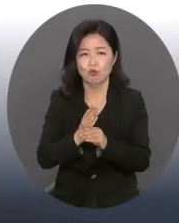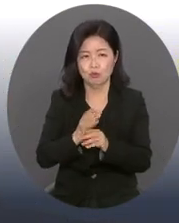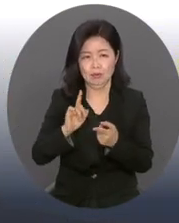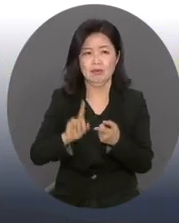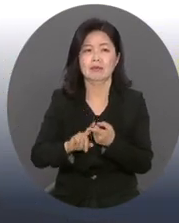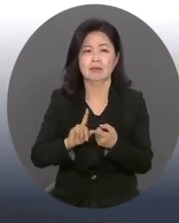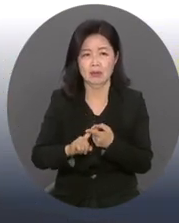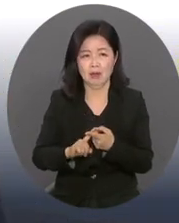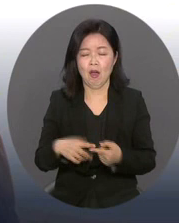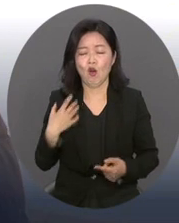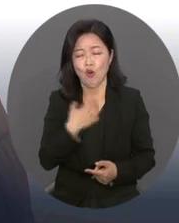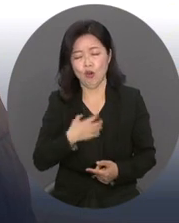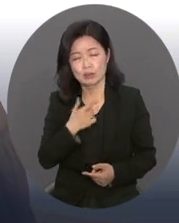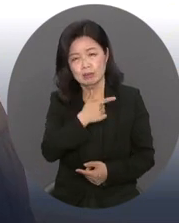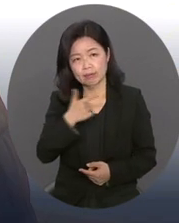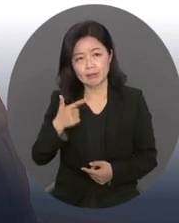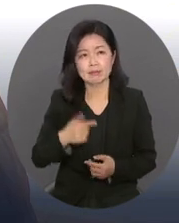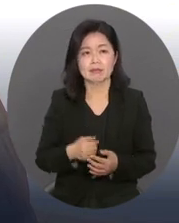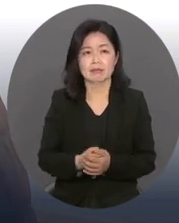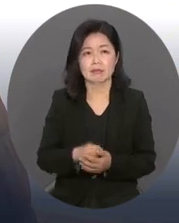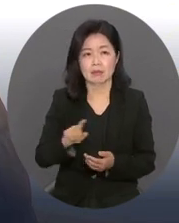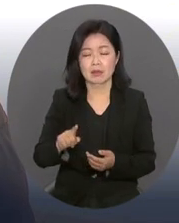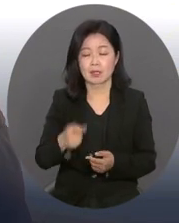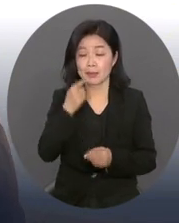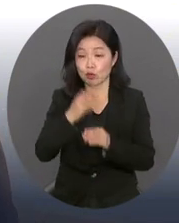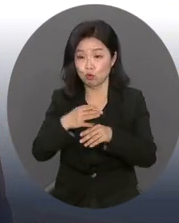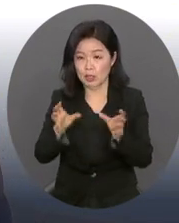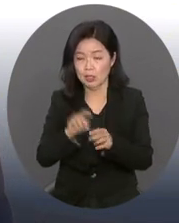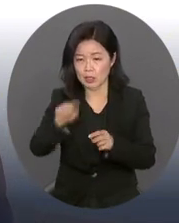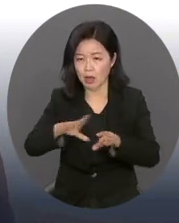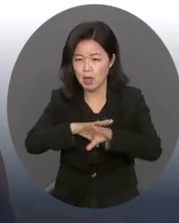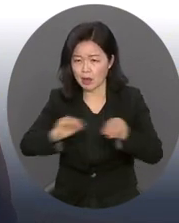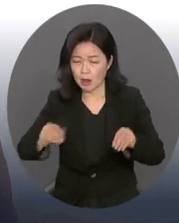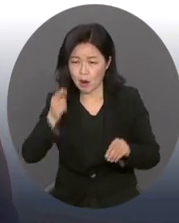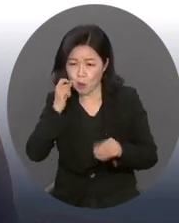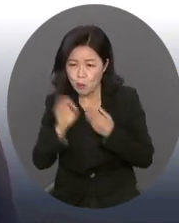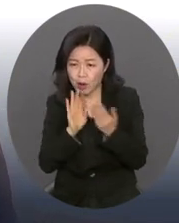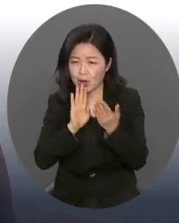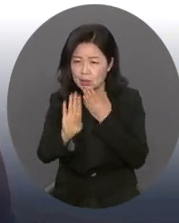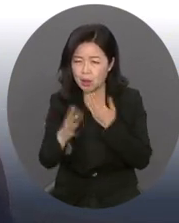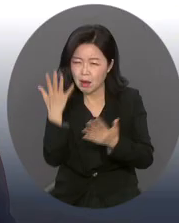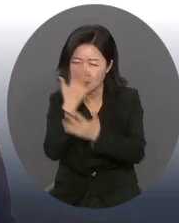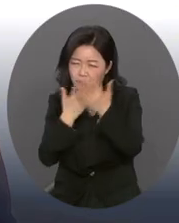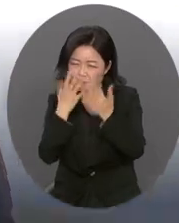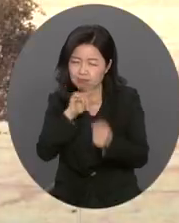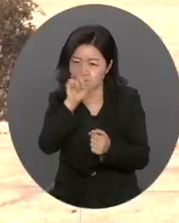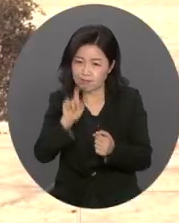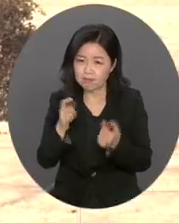좀 우려스러워요. 이 부분을 타결하지 않으면 앞으로가 좀 미래가 좀 불투명하지